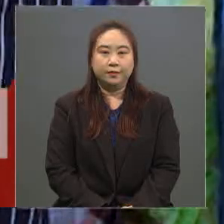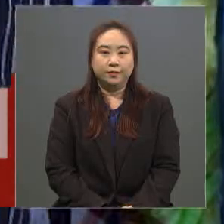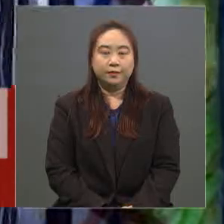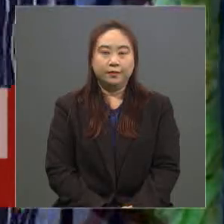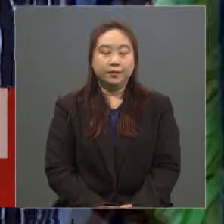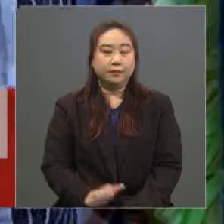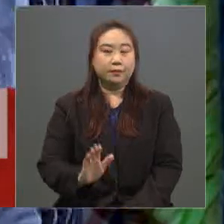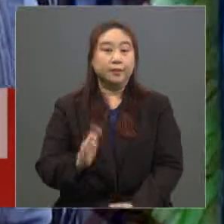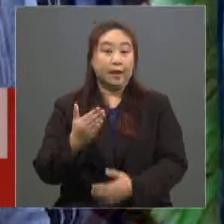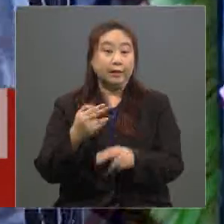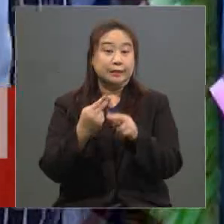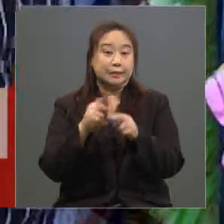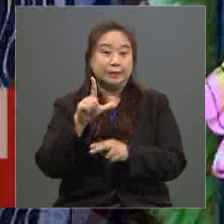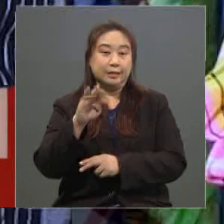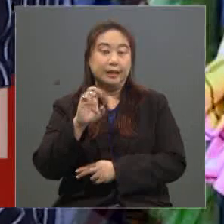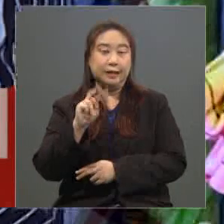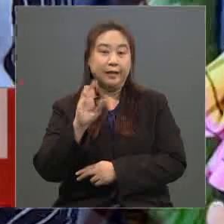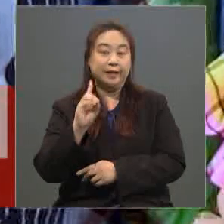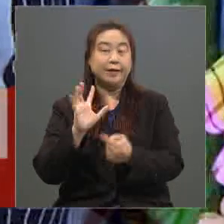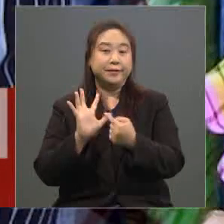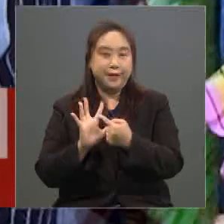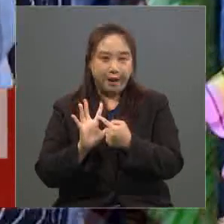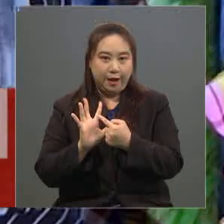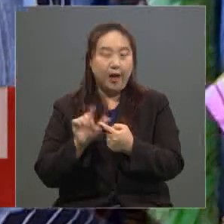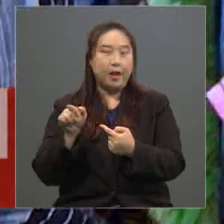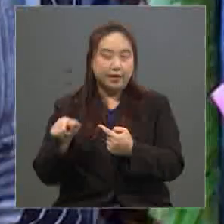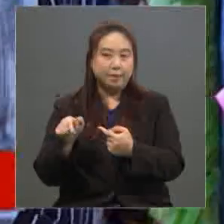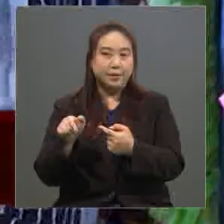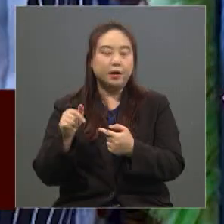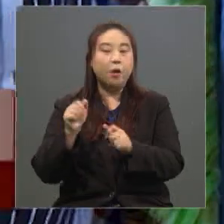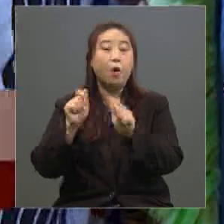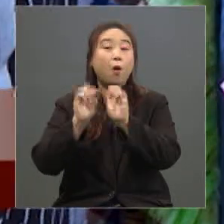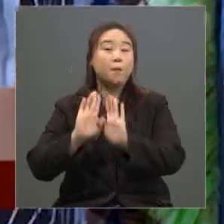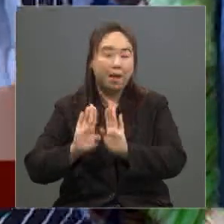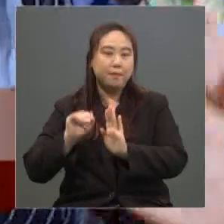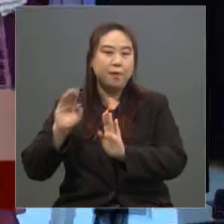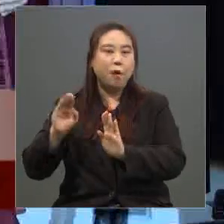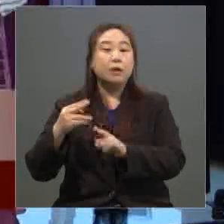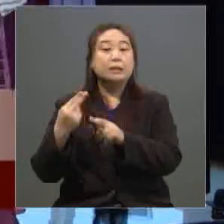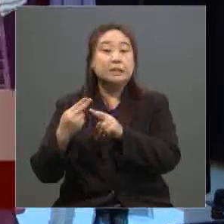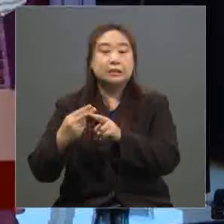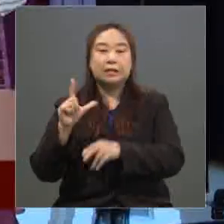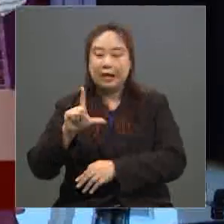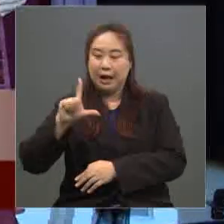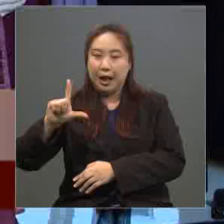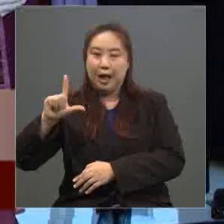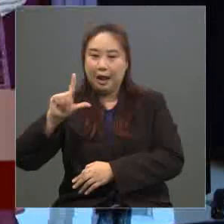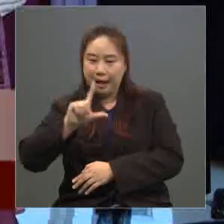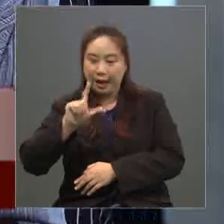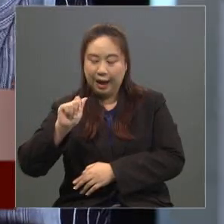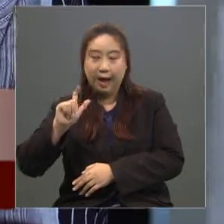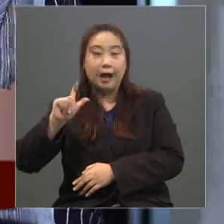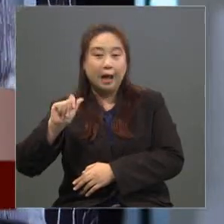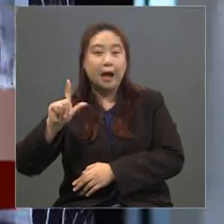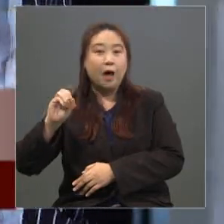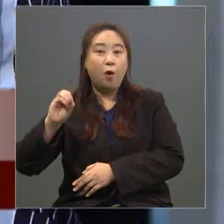ลินดาเจริญลาภนะคะเป็นFounder แล้วก็ Creative Director ของแบรนด์ Lala Love ค่ะตอนเมื่อช่วงปี2017นะคะ